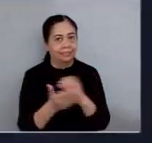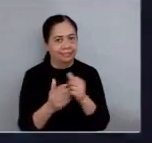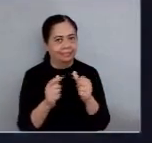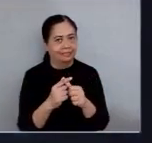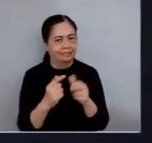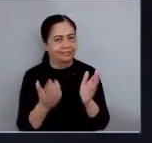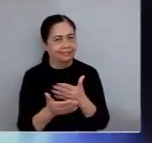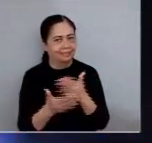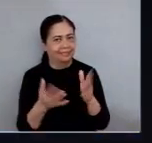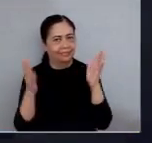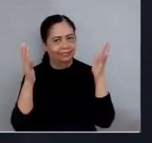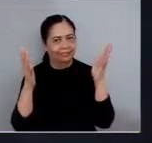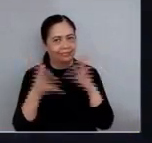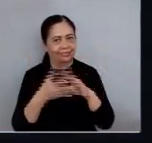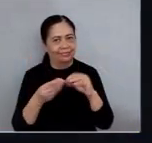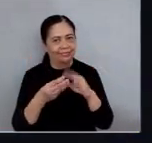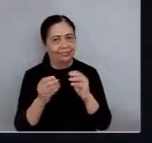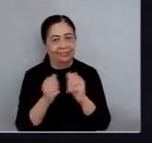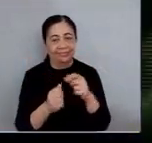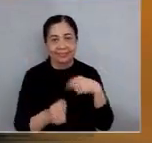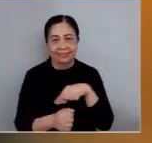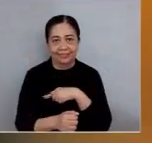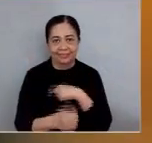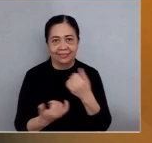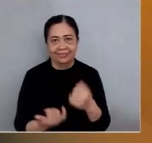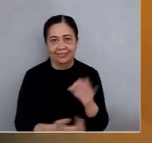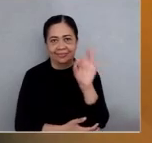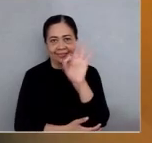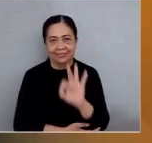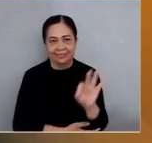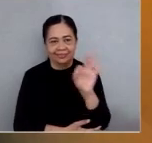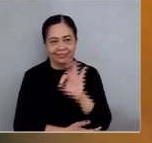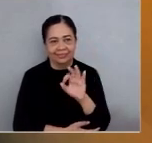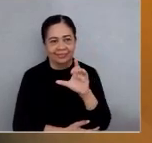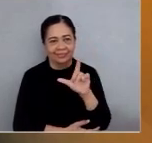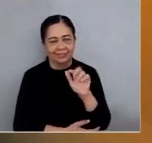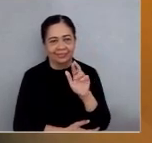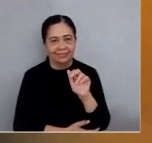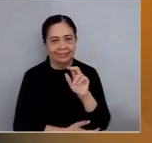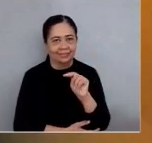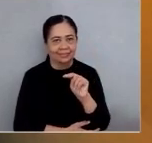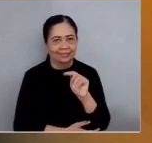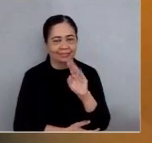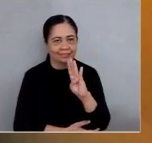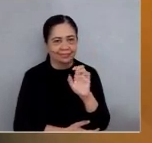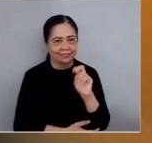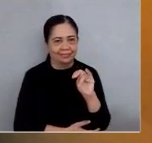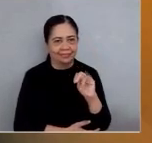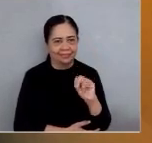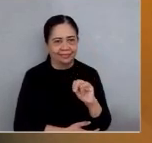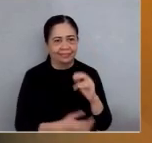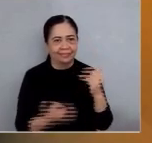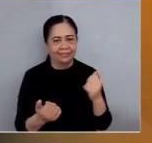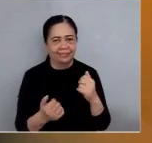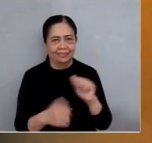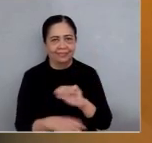makikipagtugtugan at kwentuhan muna siya sa atin ngayong Friday. Clara Benin, live sa Good Morning Kapatid!